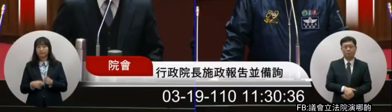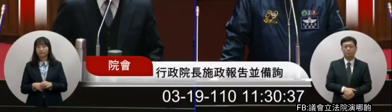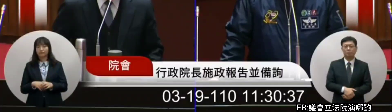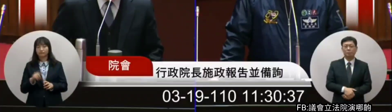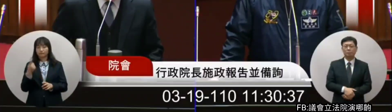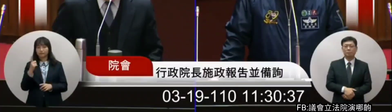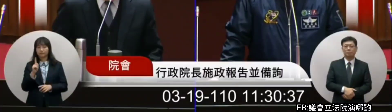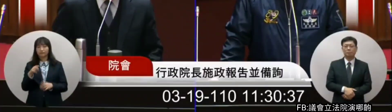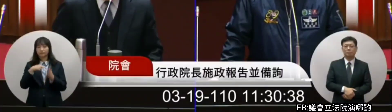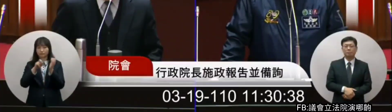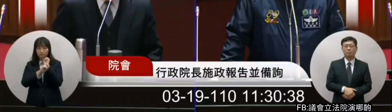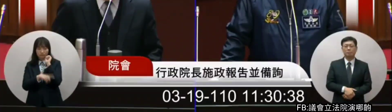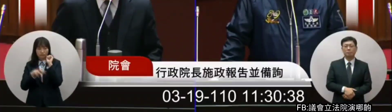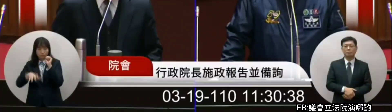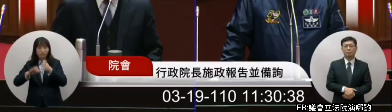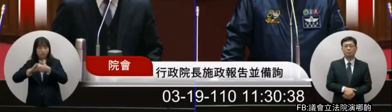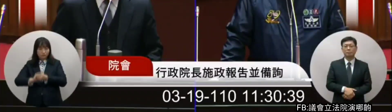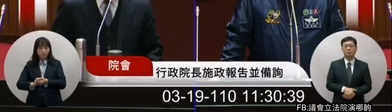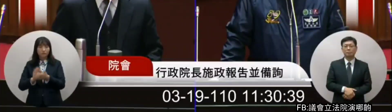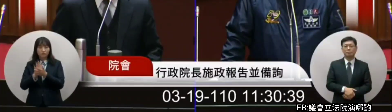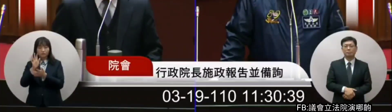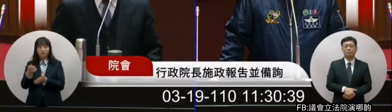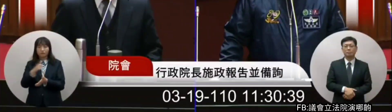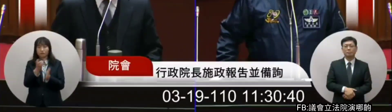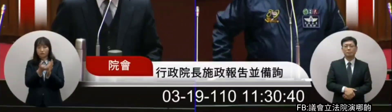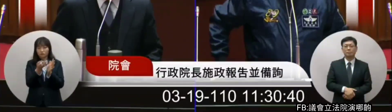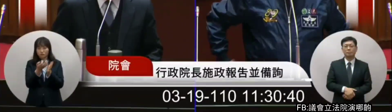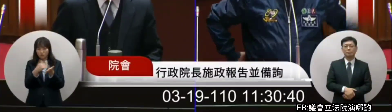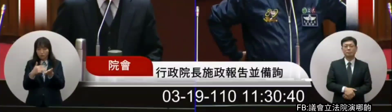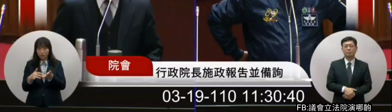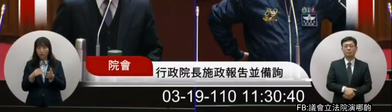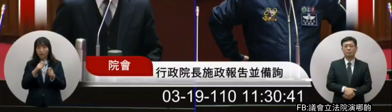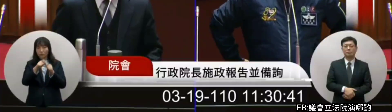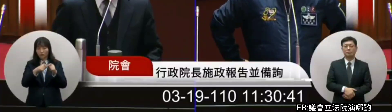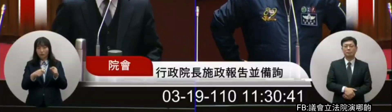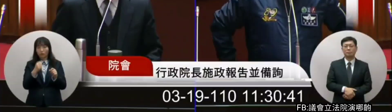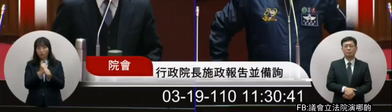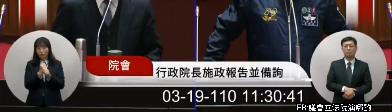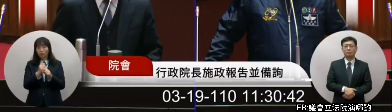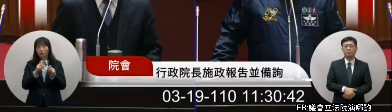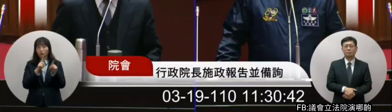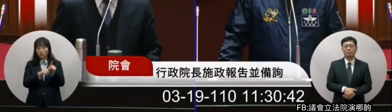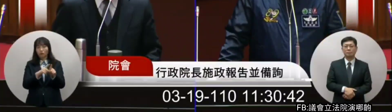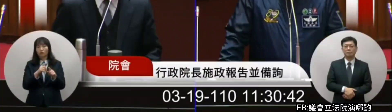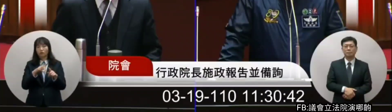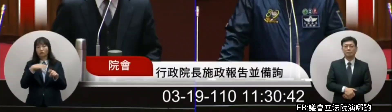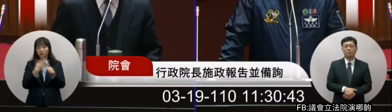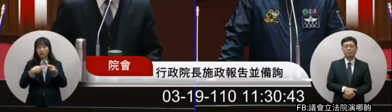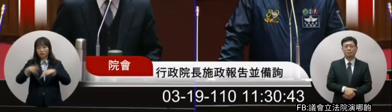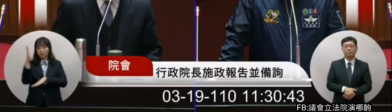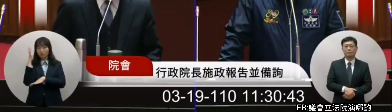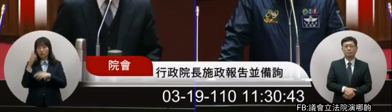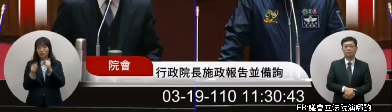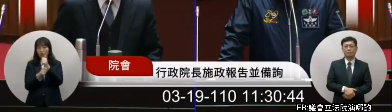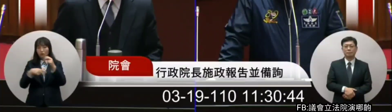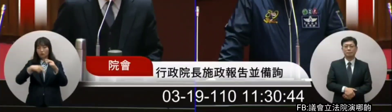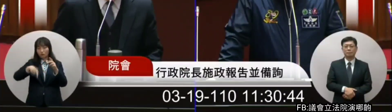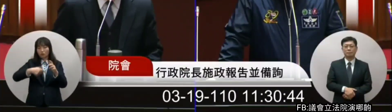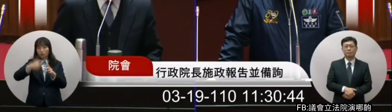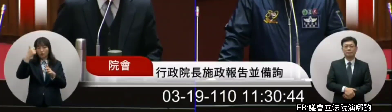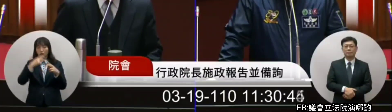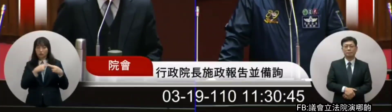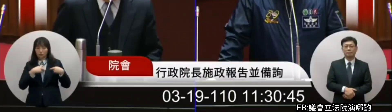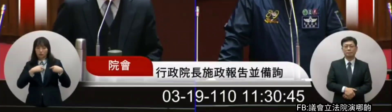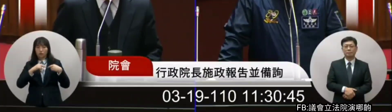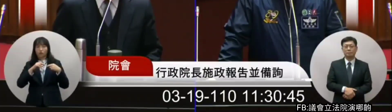是立法院决议后预算编列通过执行，作为行政院副院长的蔡